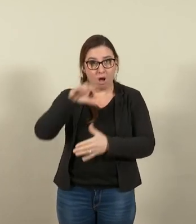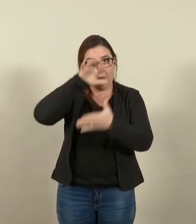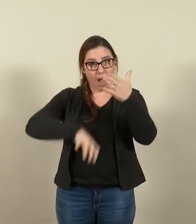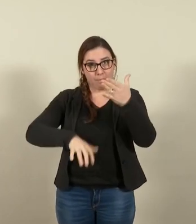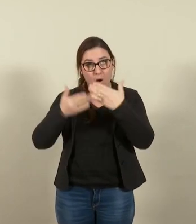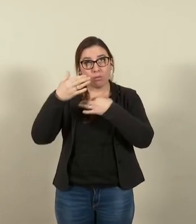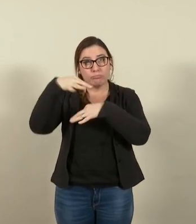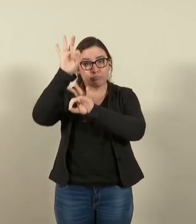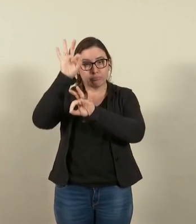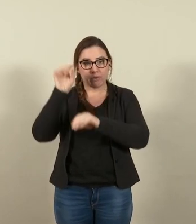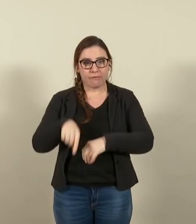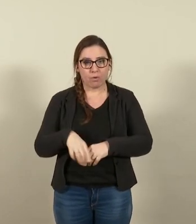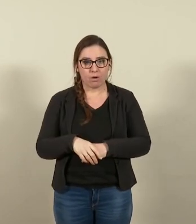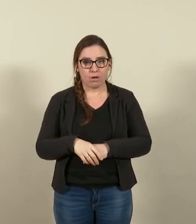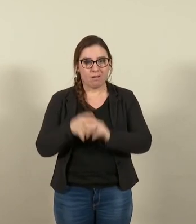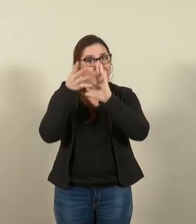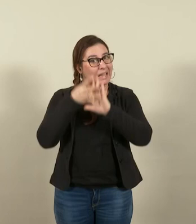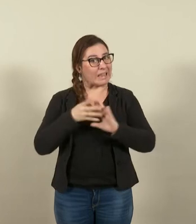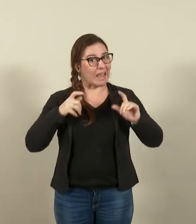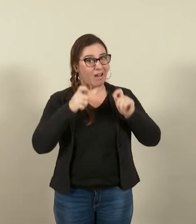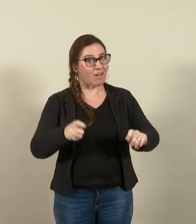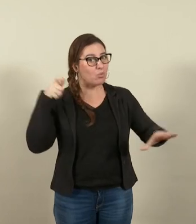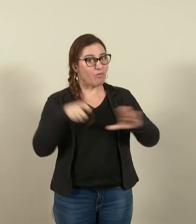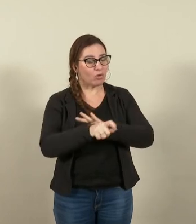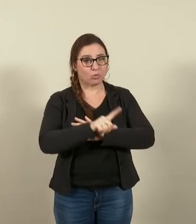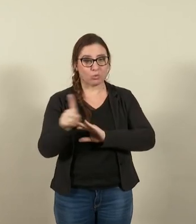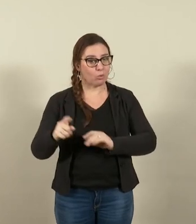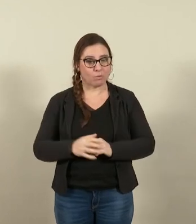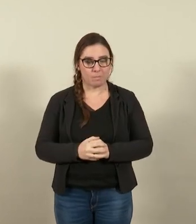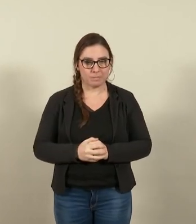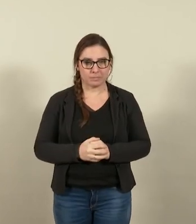rapport donc c'est pas un critère d'attribution de subvention